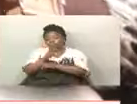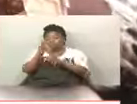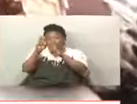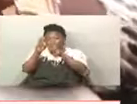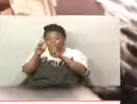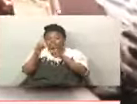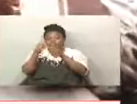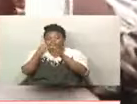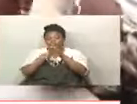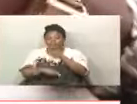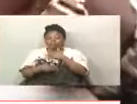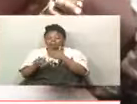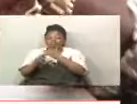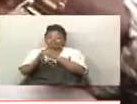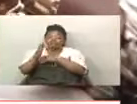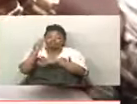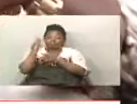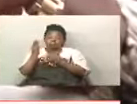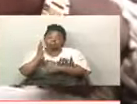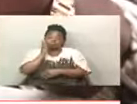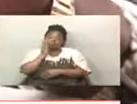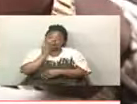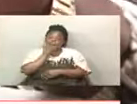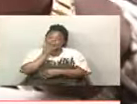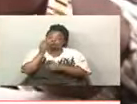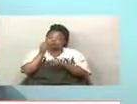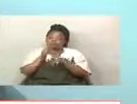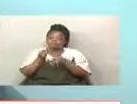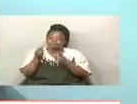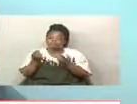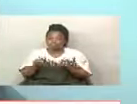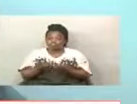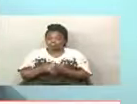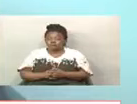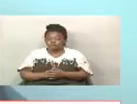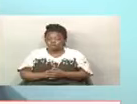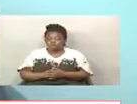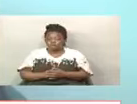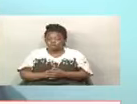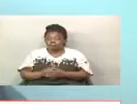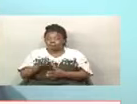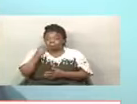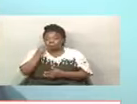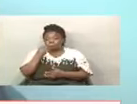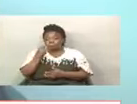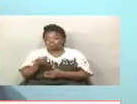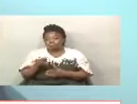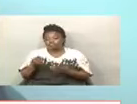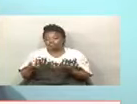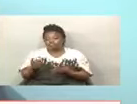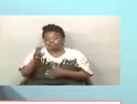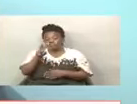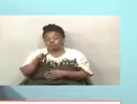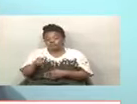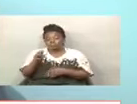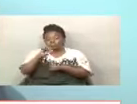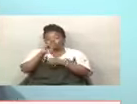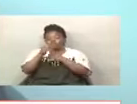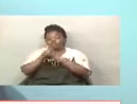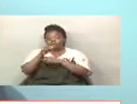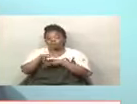mulamwa ogugamba nti Katonda waakutusaasira eri abatulyolyoma, eri abadde akulyolyoma ku mulimu, akulyolyoma mira